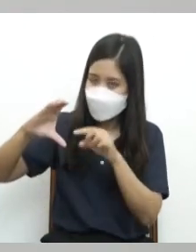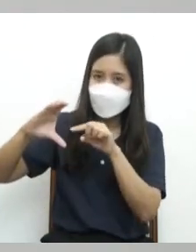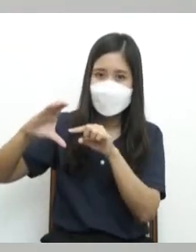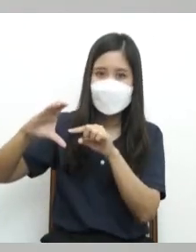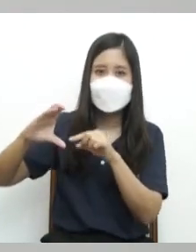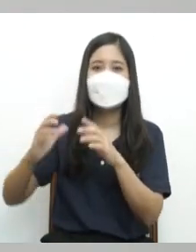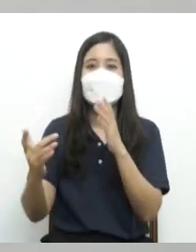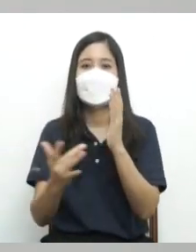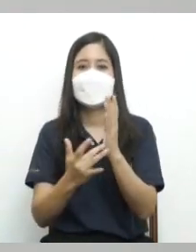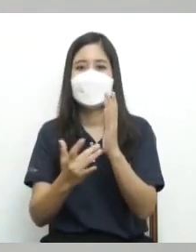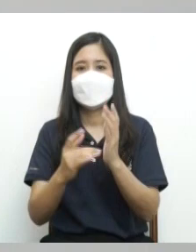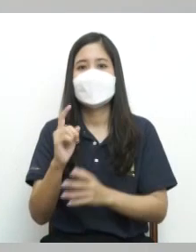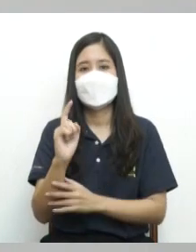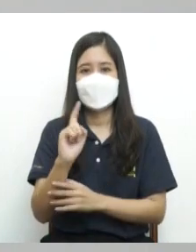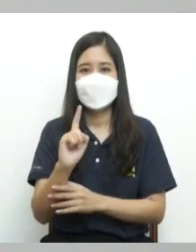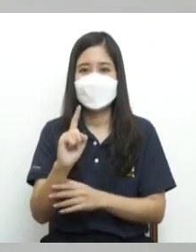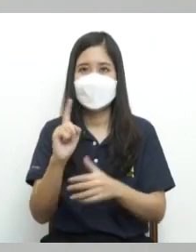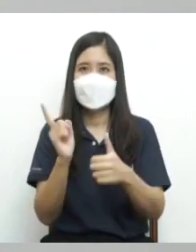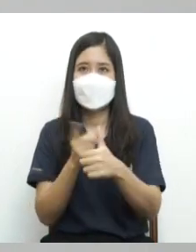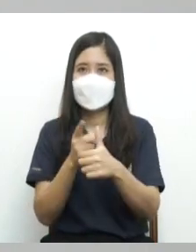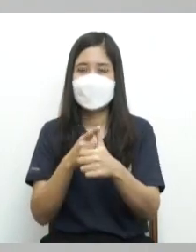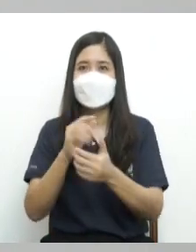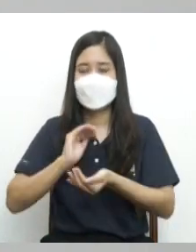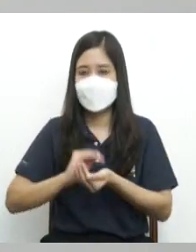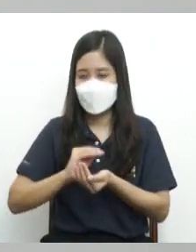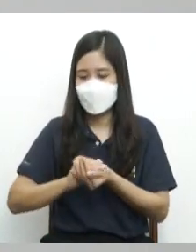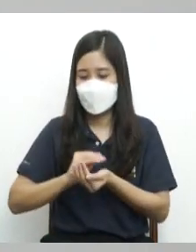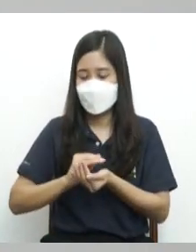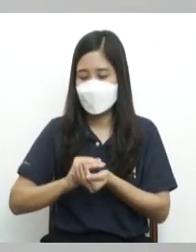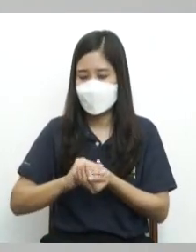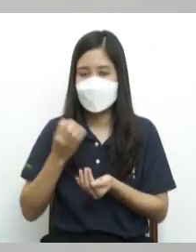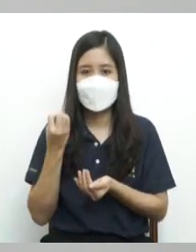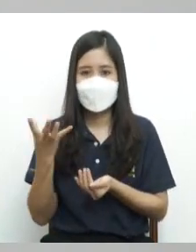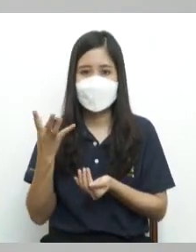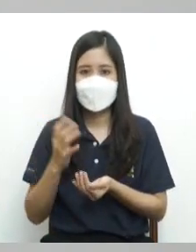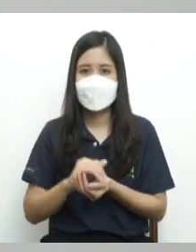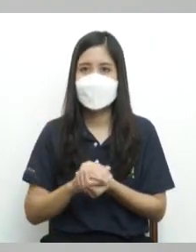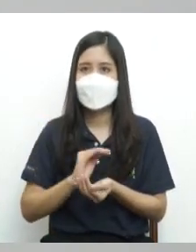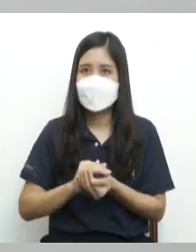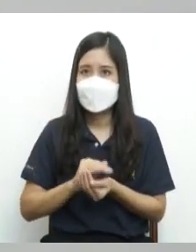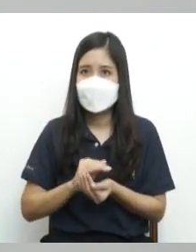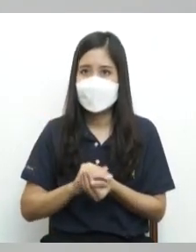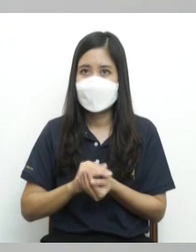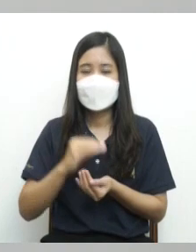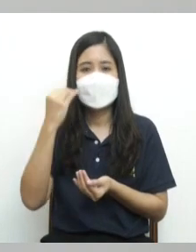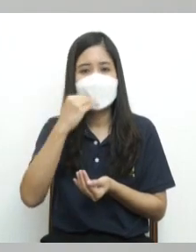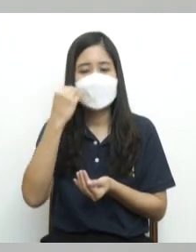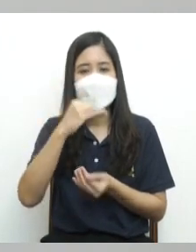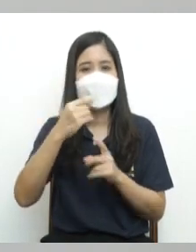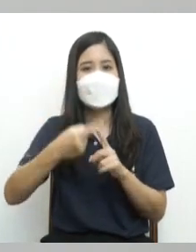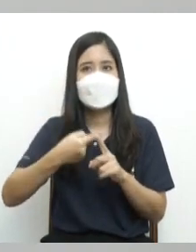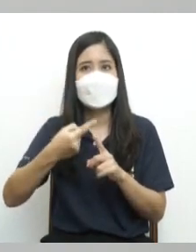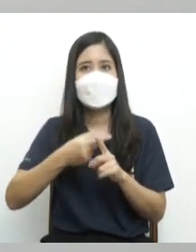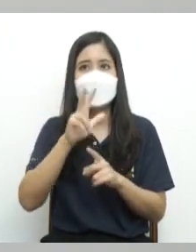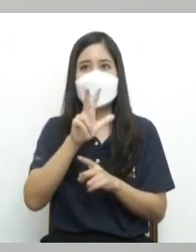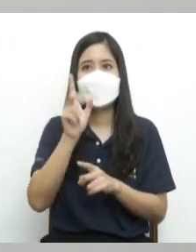เทคนิคที่หนึ่งก่อนเลยนะคะคือต้องออมให้มากพอนะคะลองนึกดูว่าถ้าเราออมแค่ 3% เนี่ยทุกเดือนไปเรื่อยๆเนี่ยเงิน